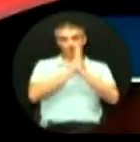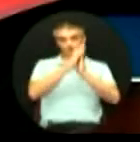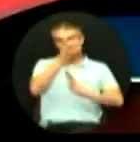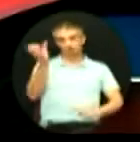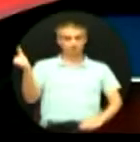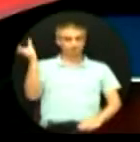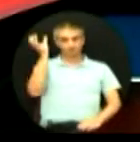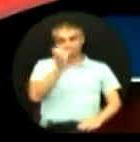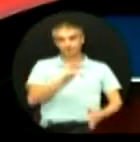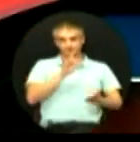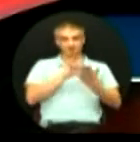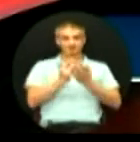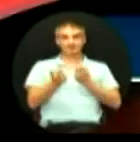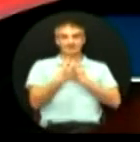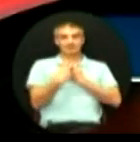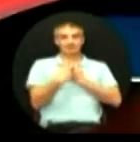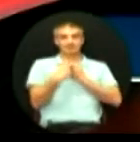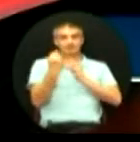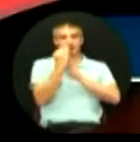איך להצטרף